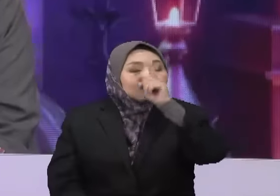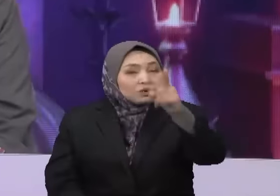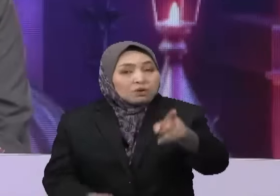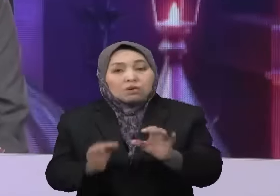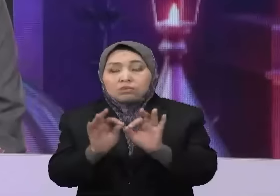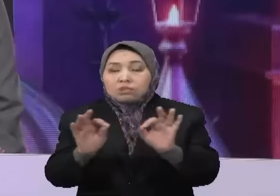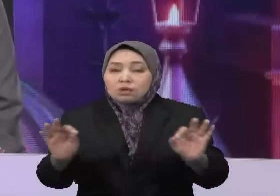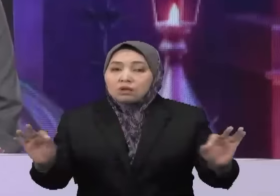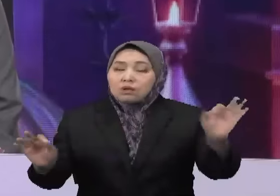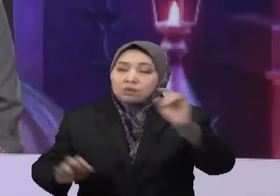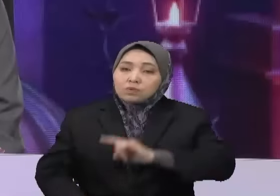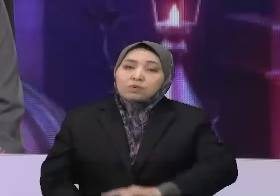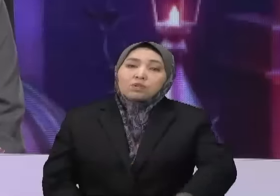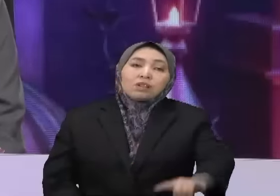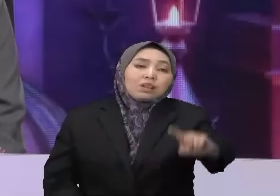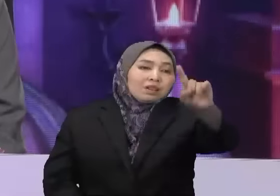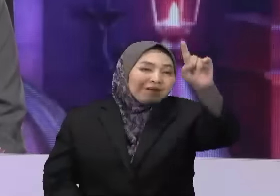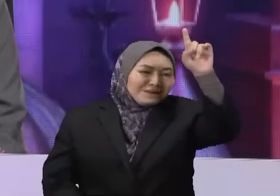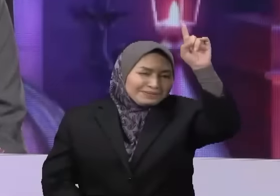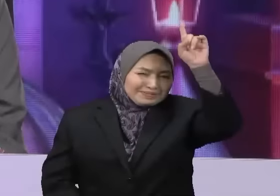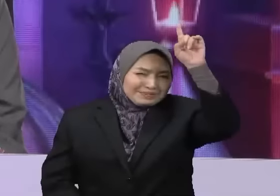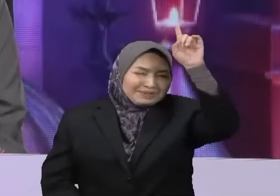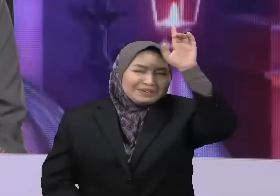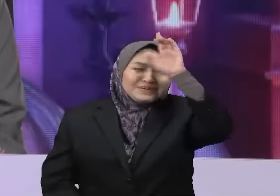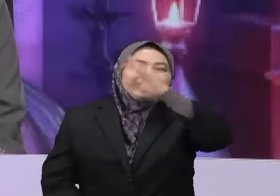صدق الله